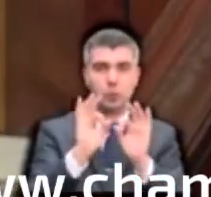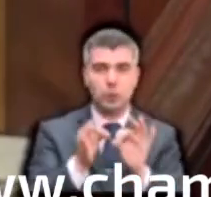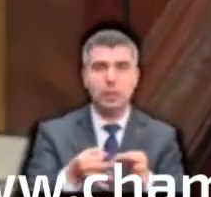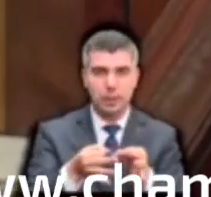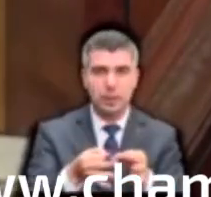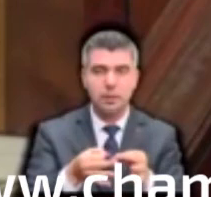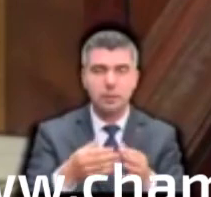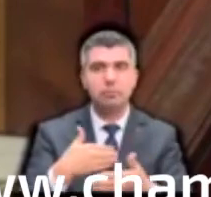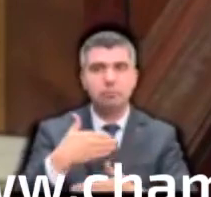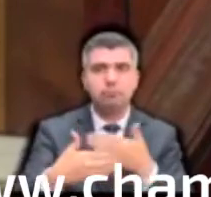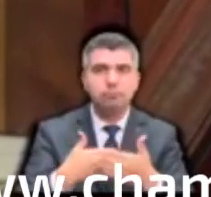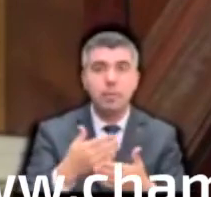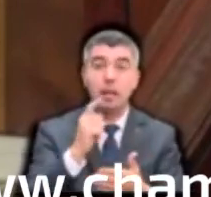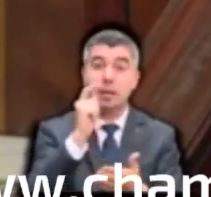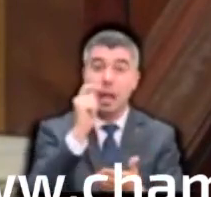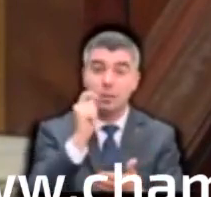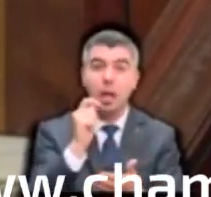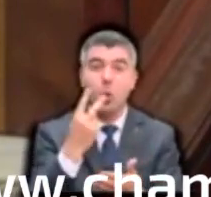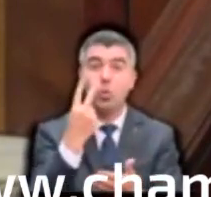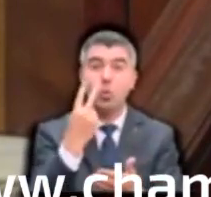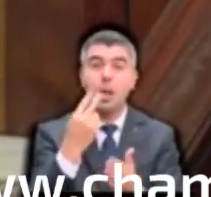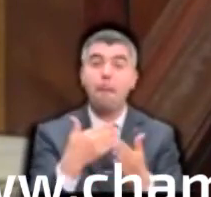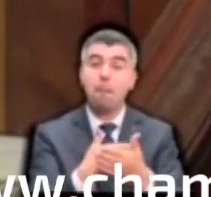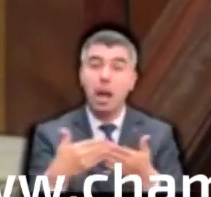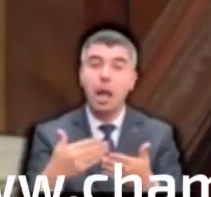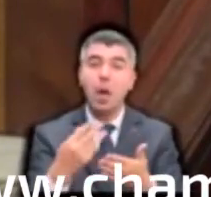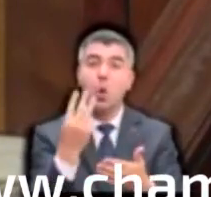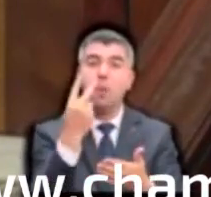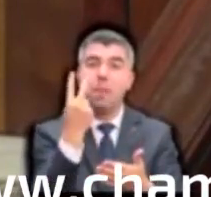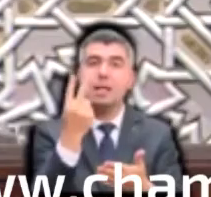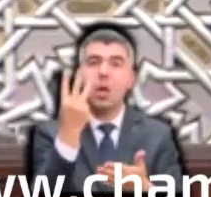الشيء ديال طنجه 2 مليار و230 مليون درهم. شكرا لكم سيد الوزير.